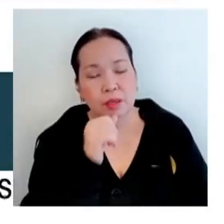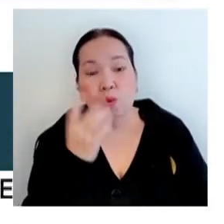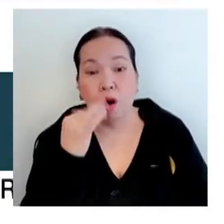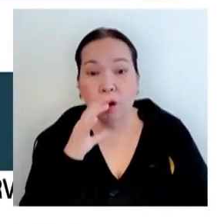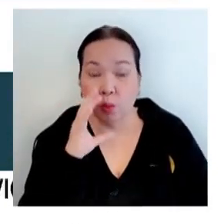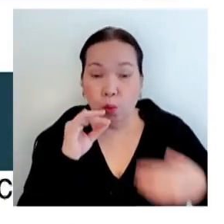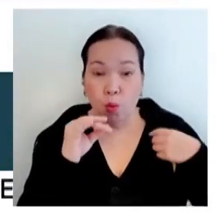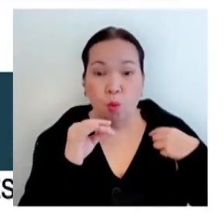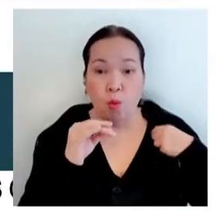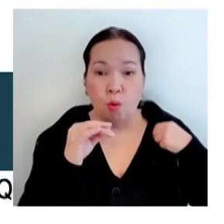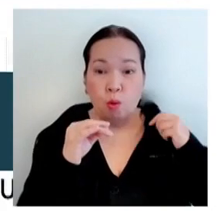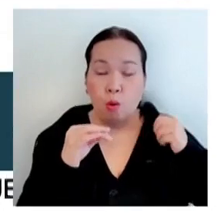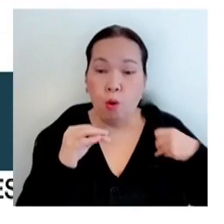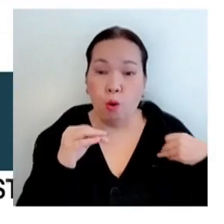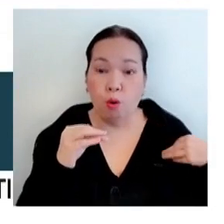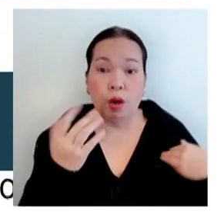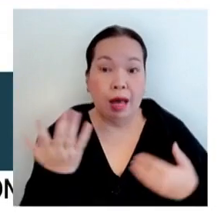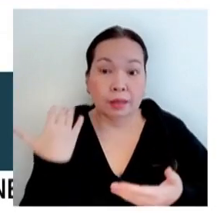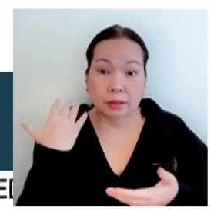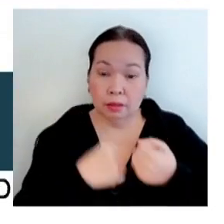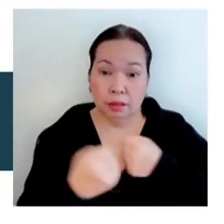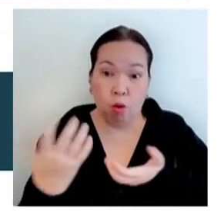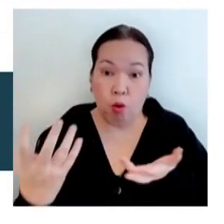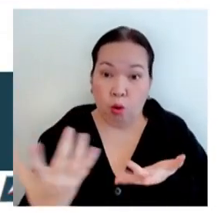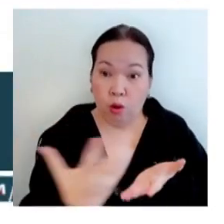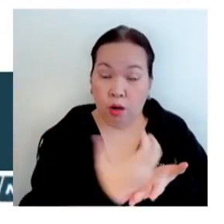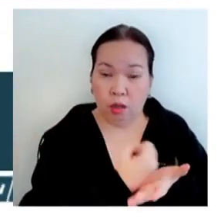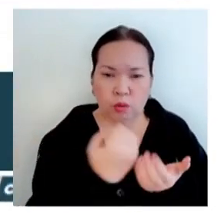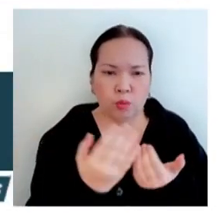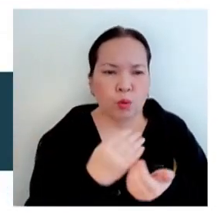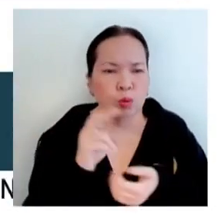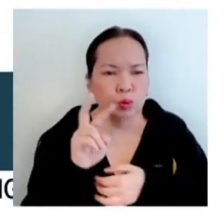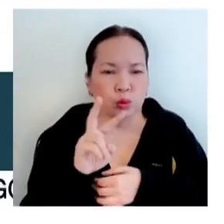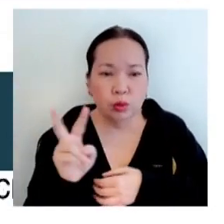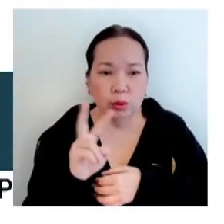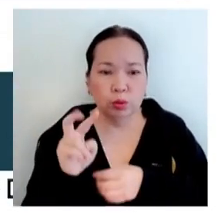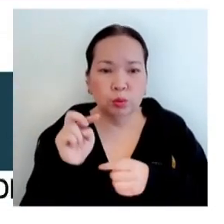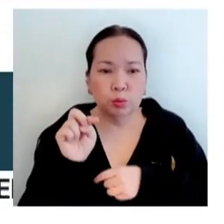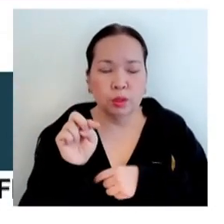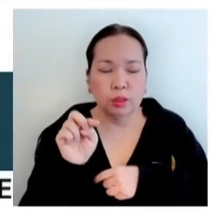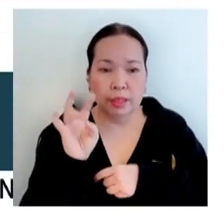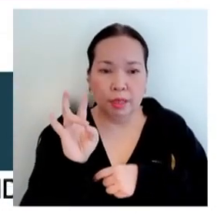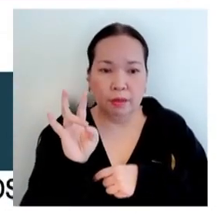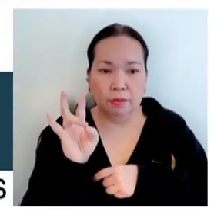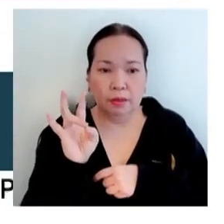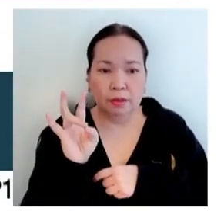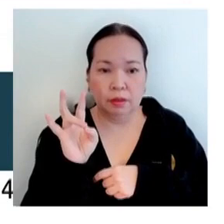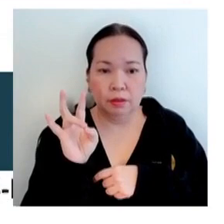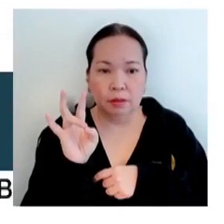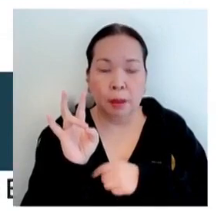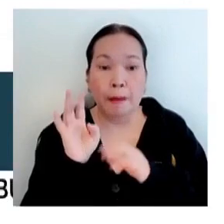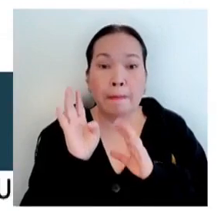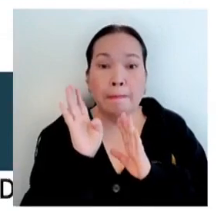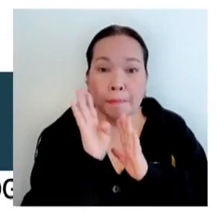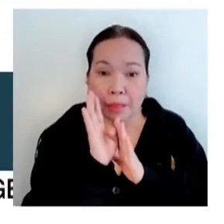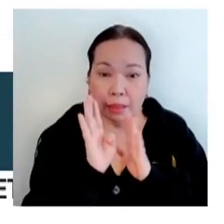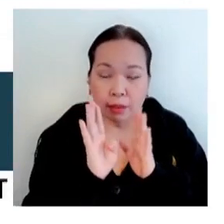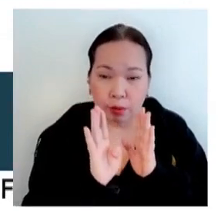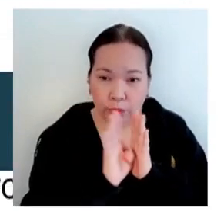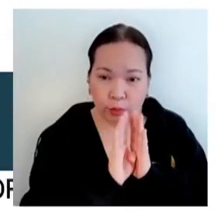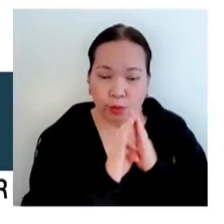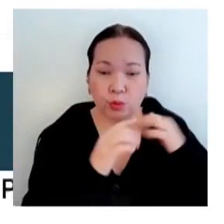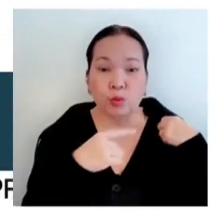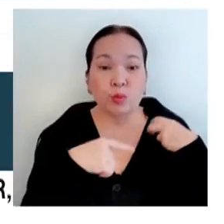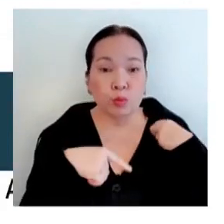ng last year, umabot tayo ng 22.7 billion ang mapunta sa